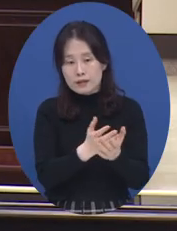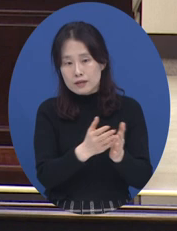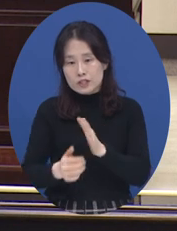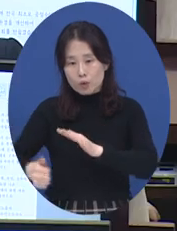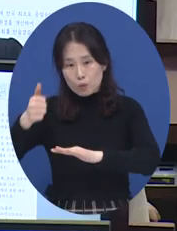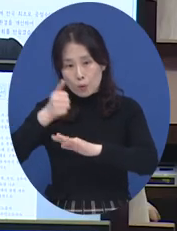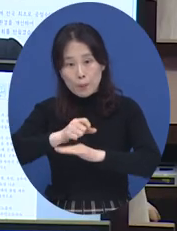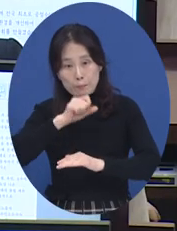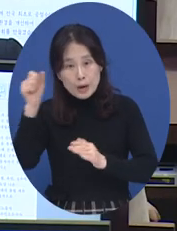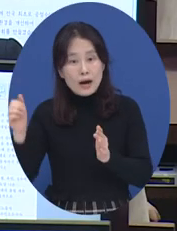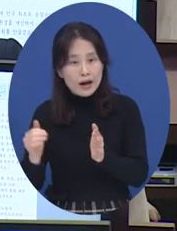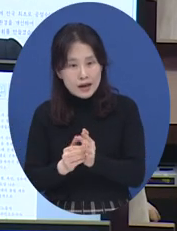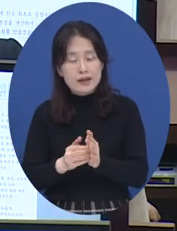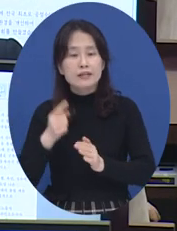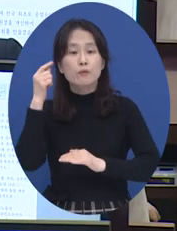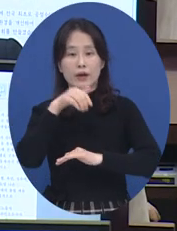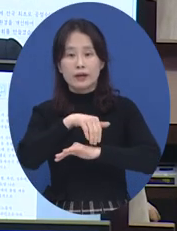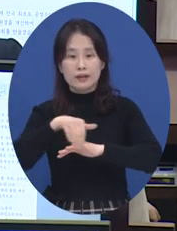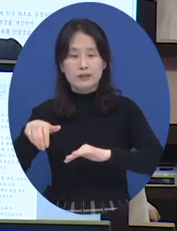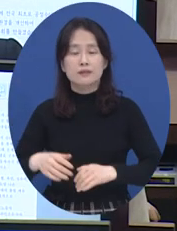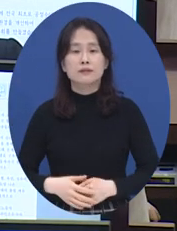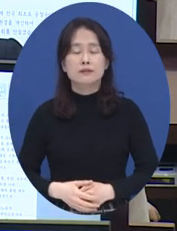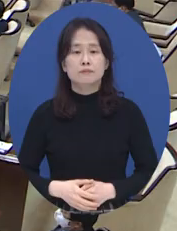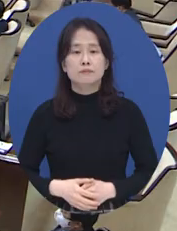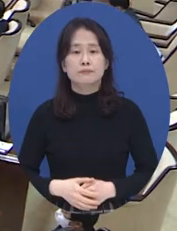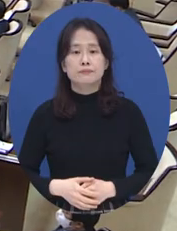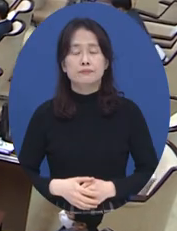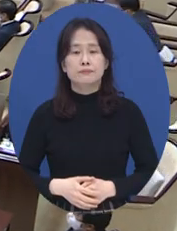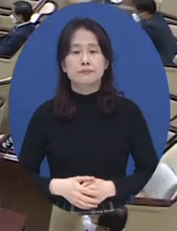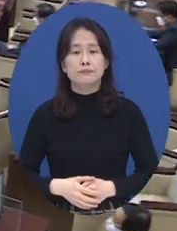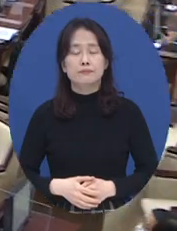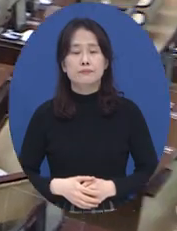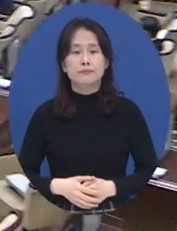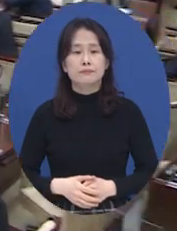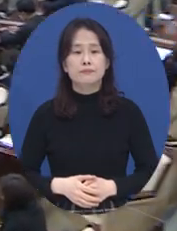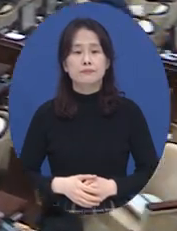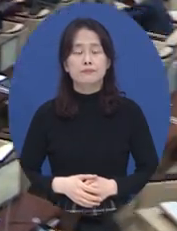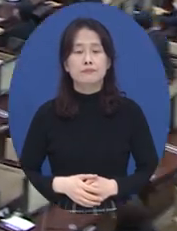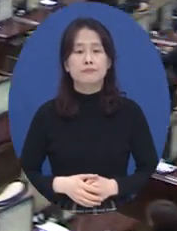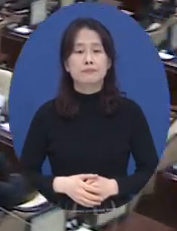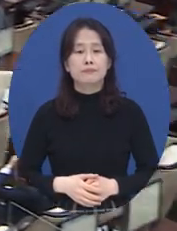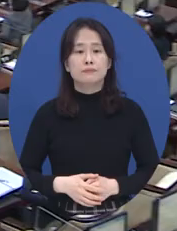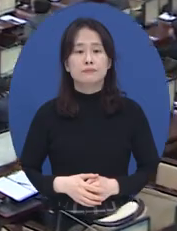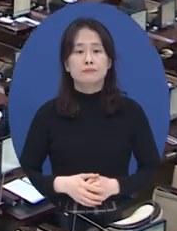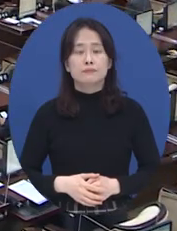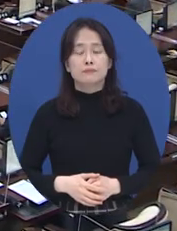의결한 뒤 마무리할 전망입니다. 경기지TV 최지연입니다.